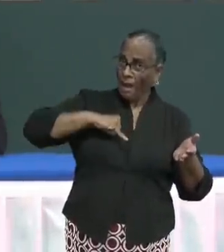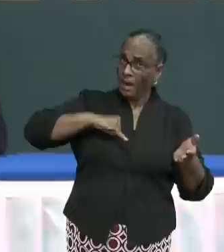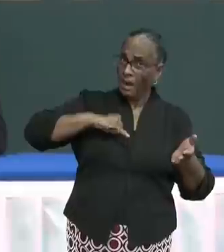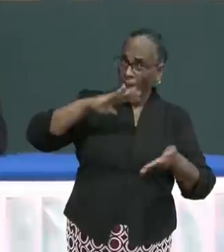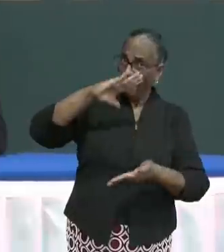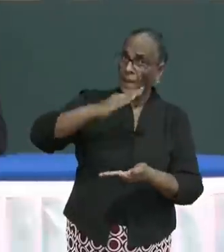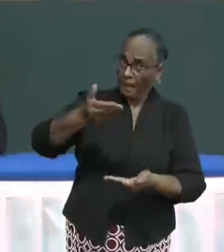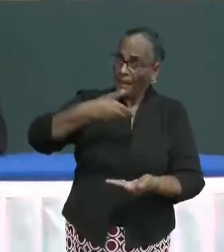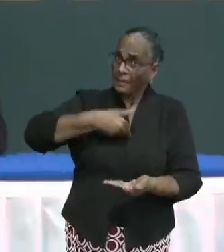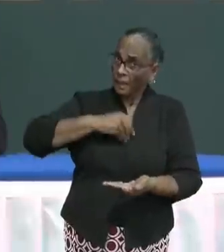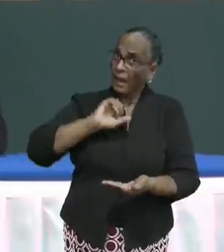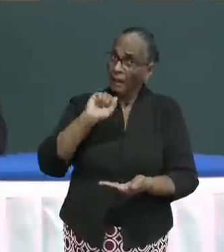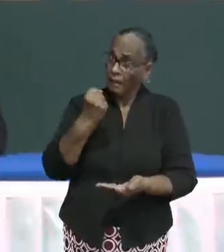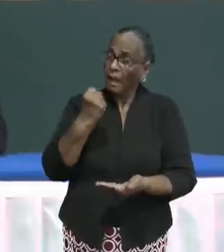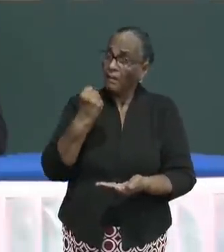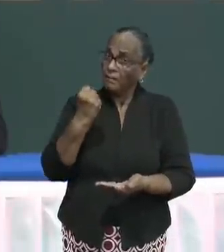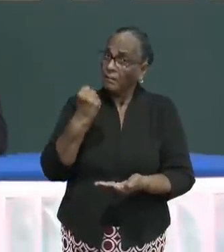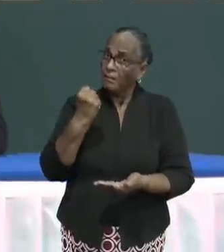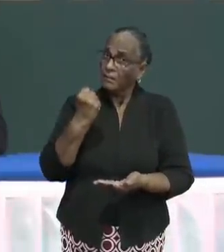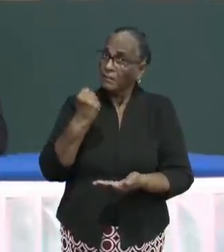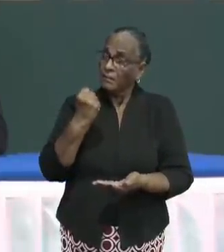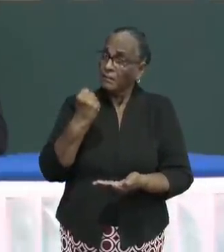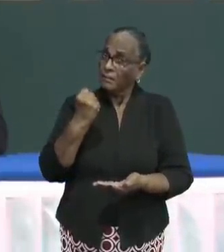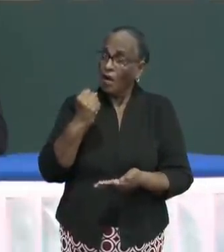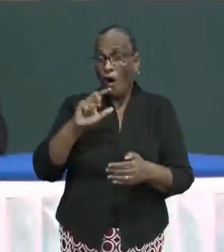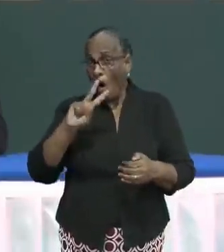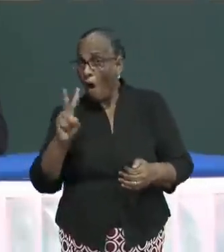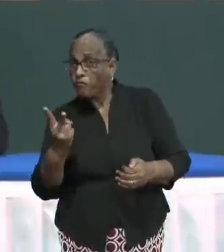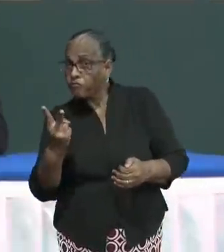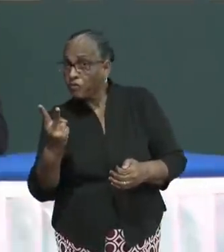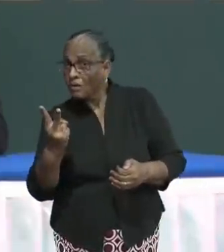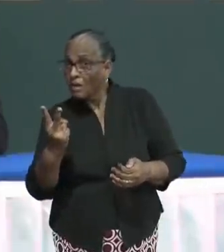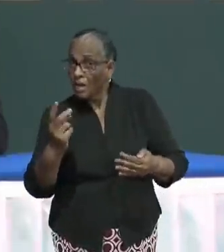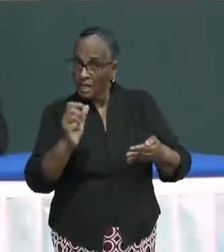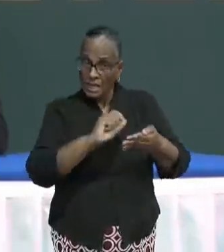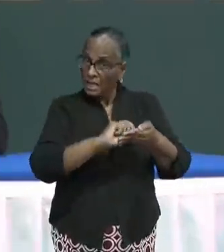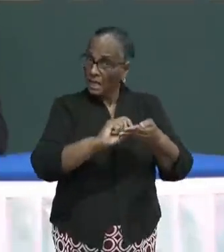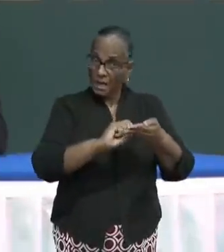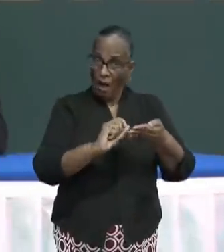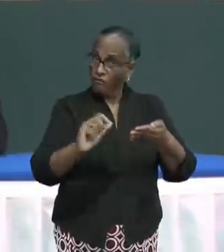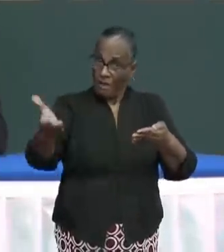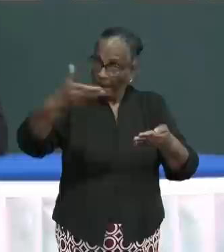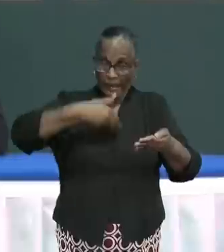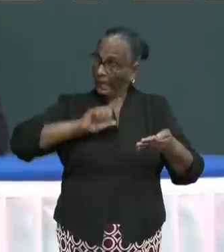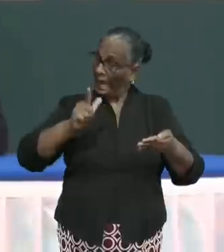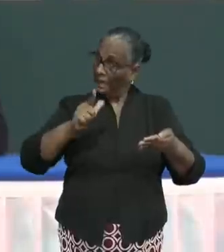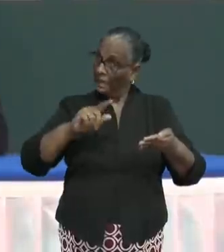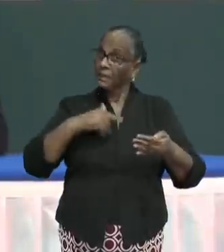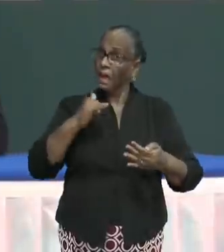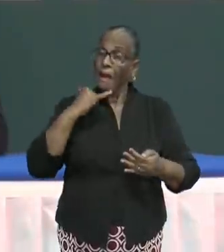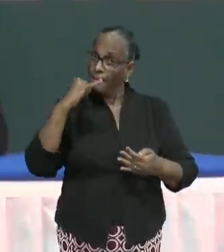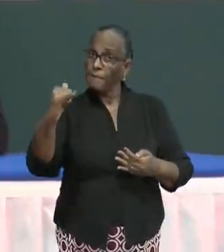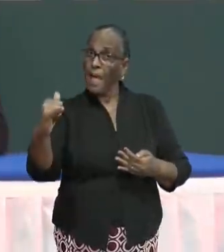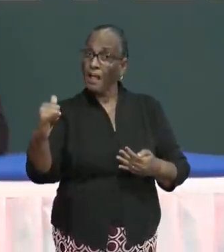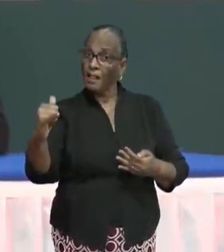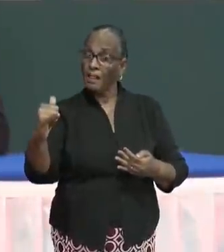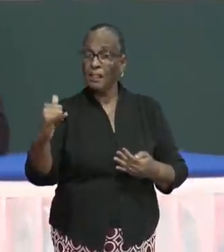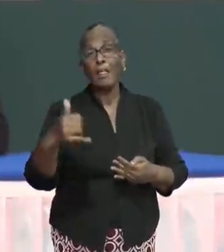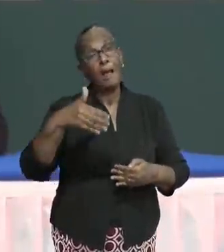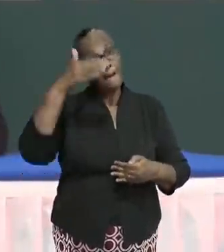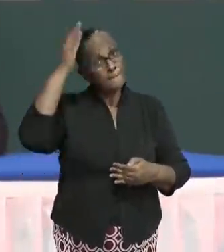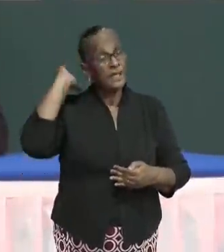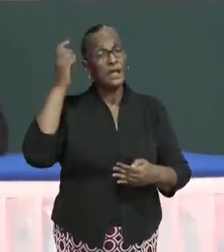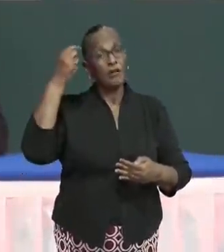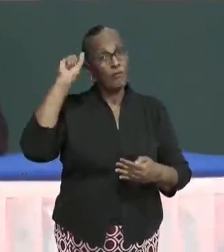aanmerking ben gekomen voor die steun? Of als je niet in aanmerking komt, word je gebeld? Heer of mevrouw die